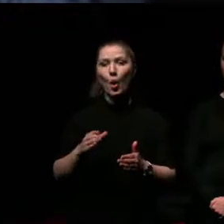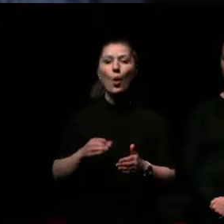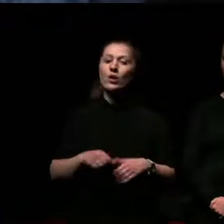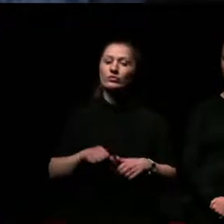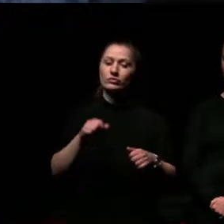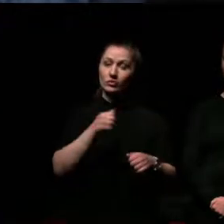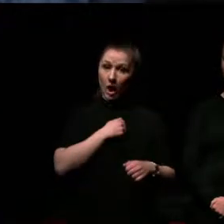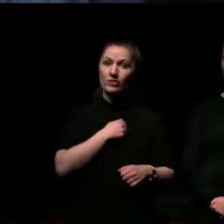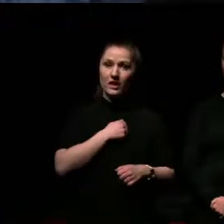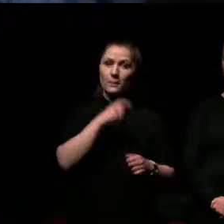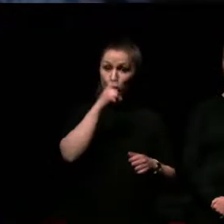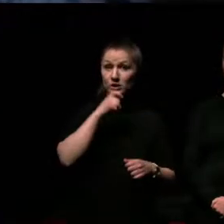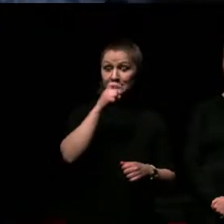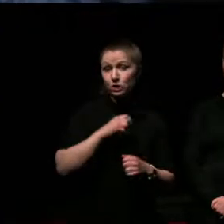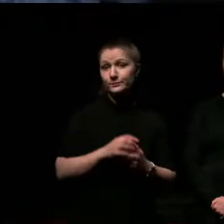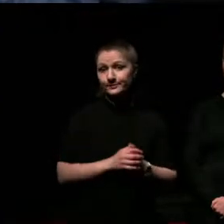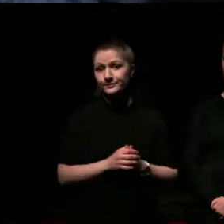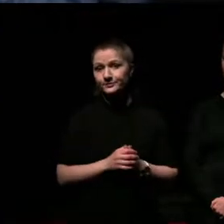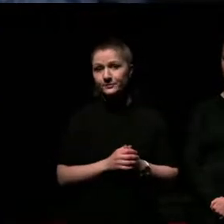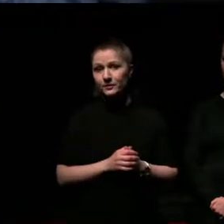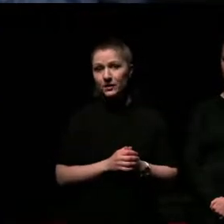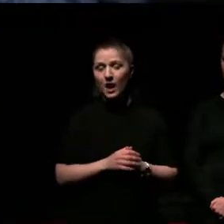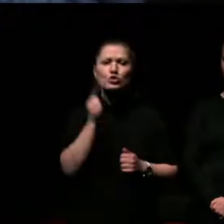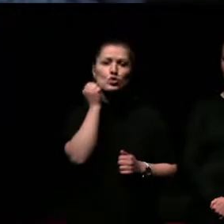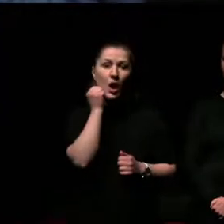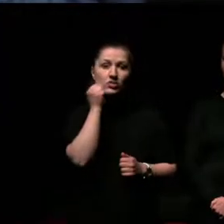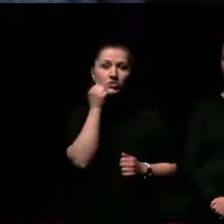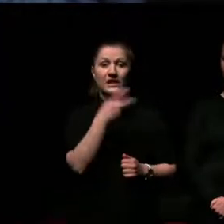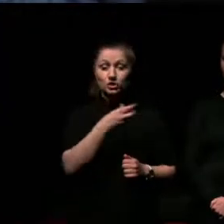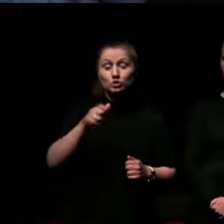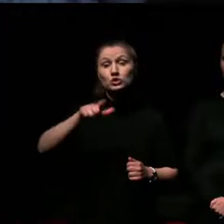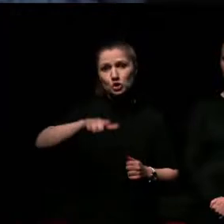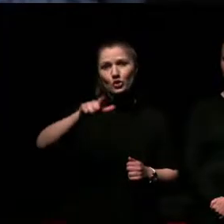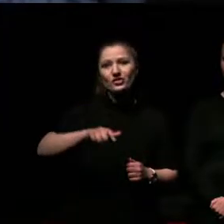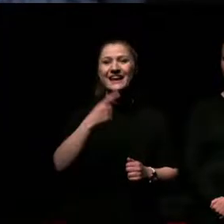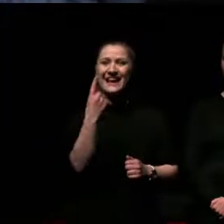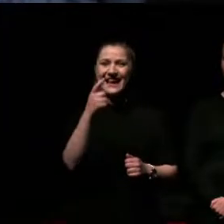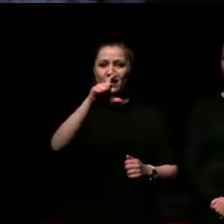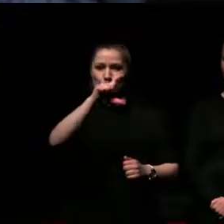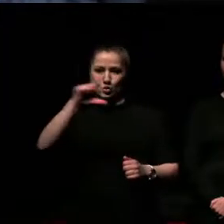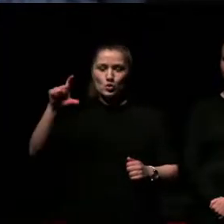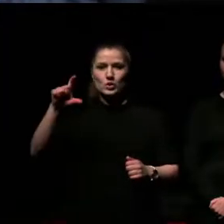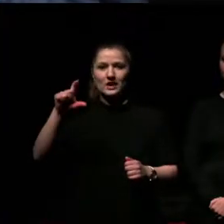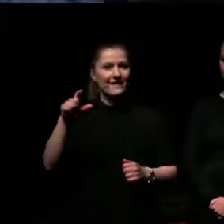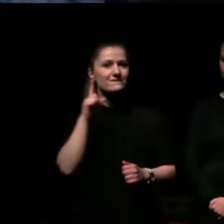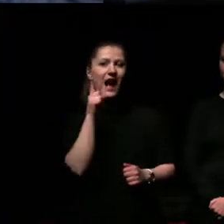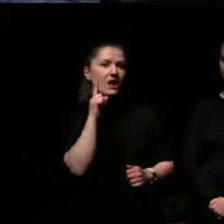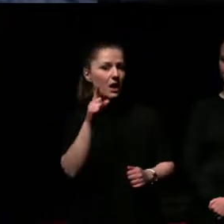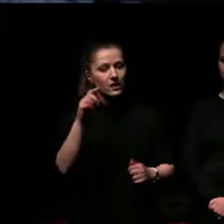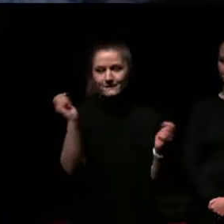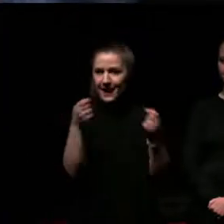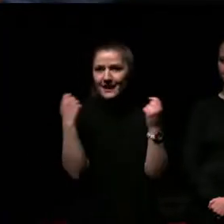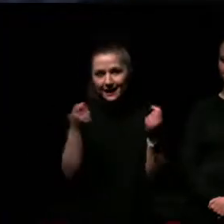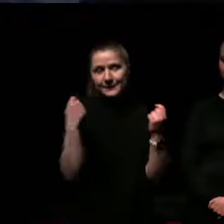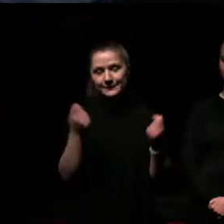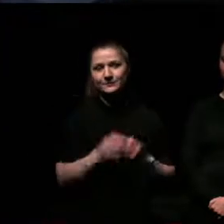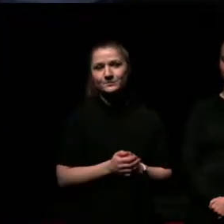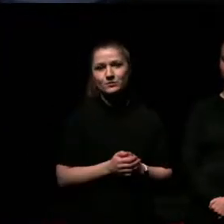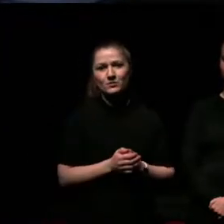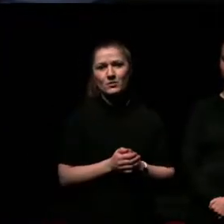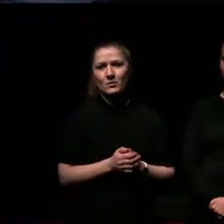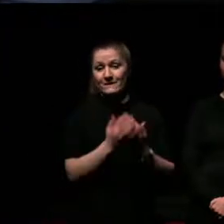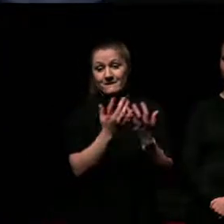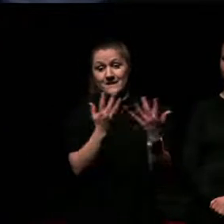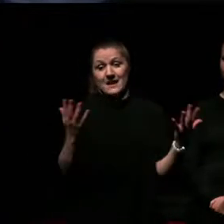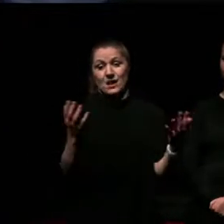Mortensson. Trondheim 2017 var en hel uke med feiring. Det var flere